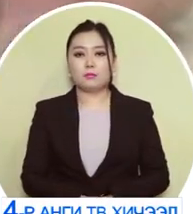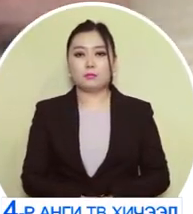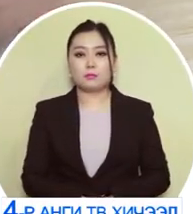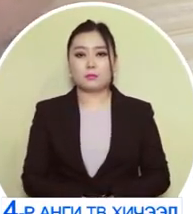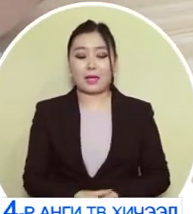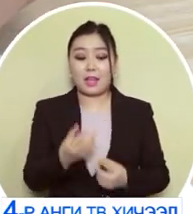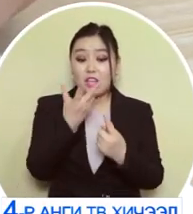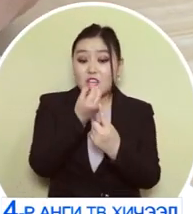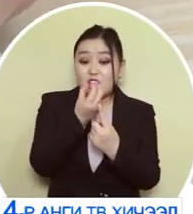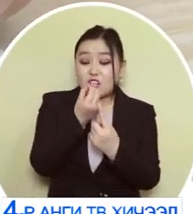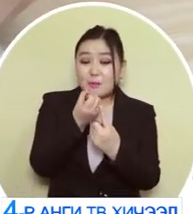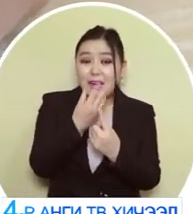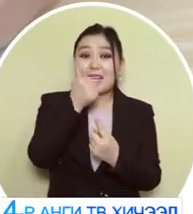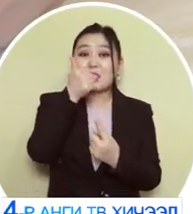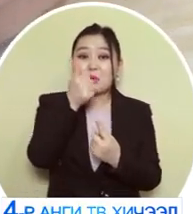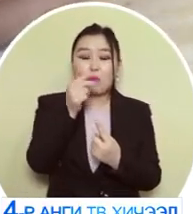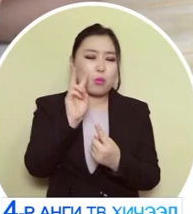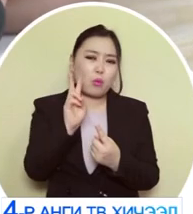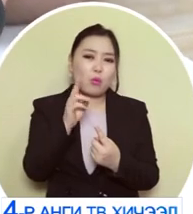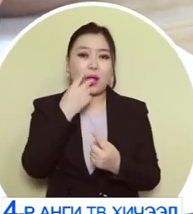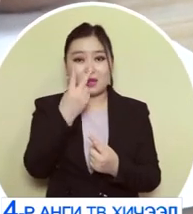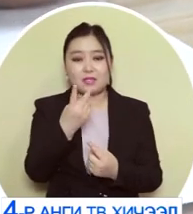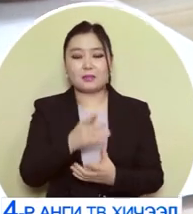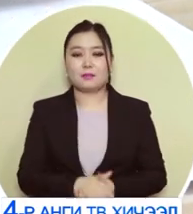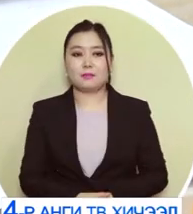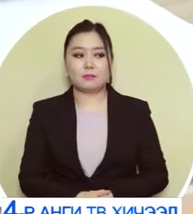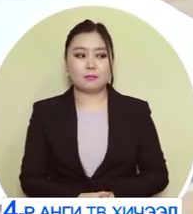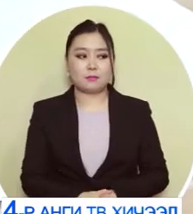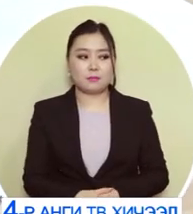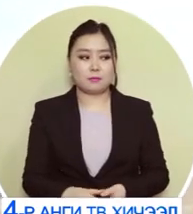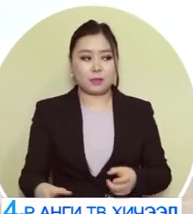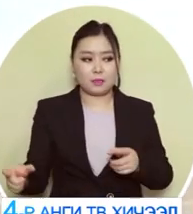Енді диод шамы жана ма екен тексеріп көрейік.